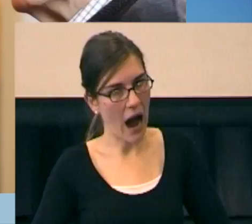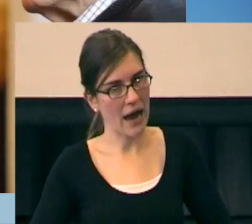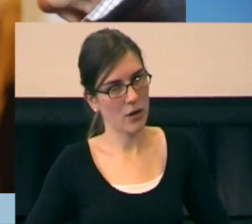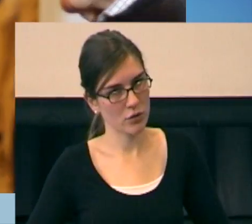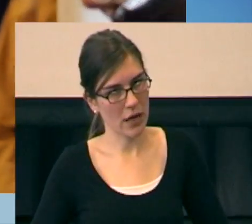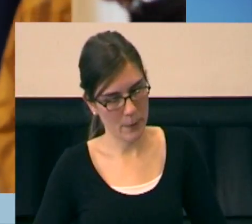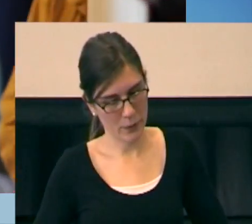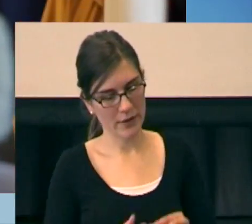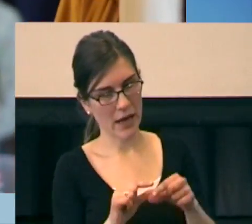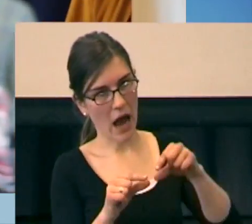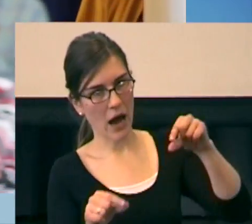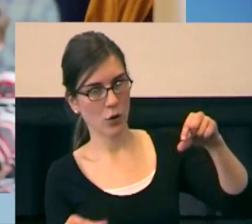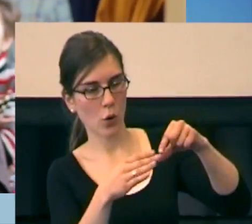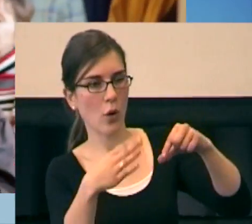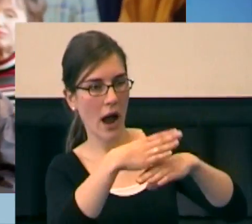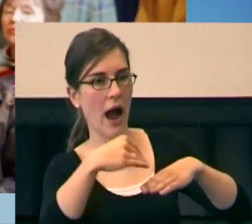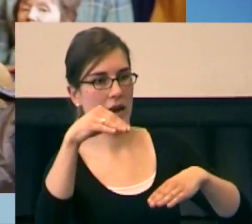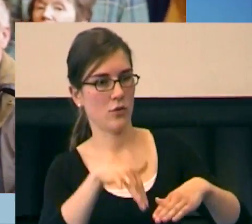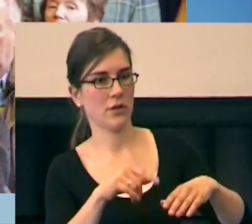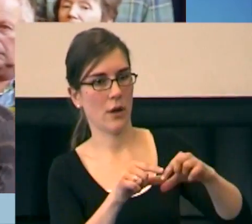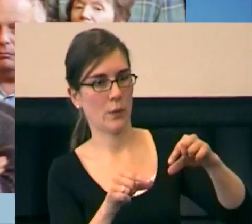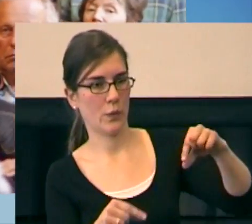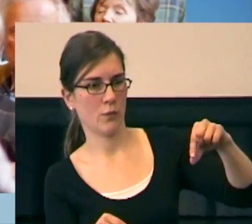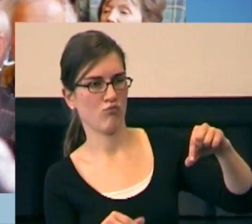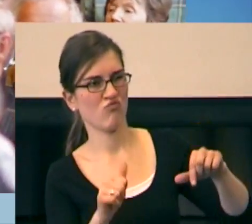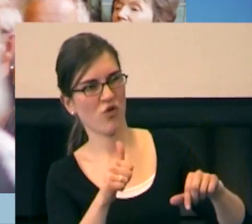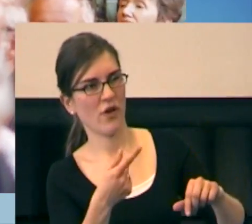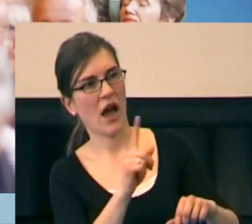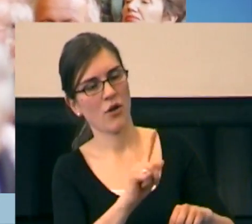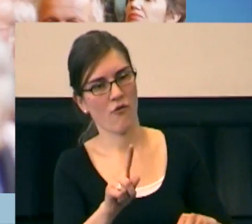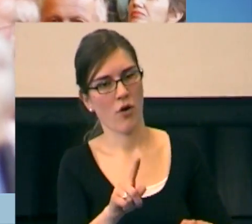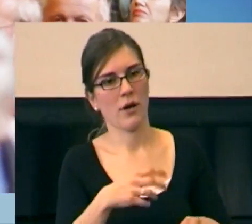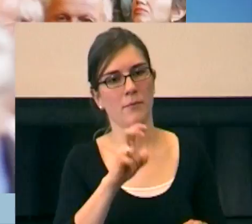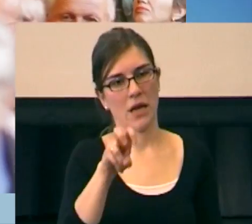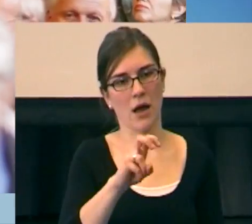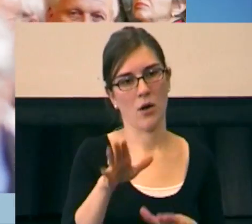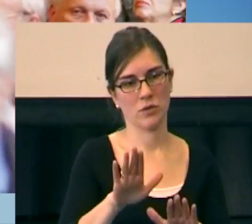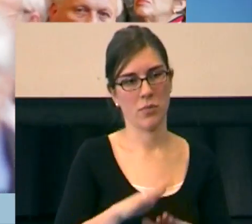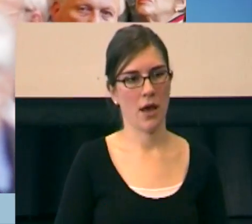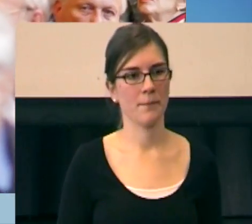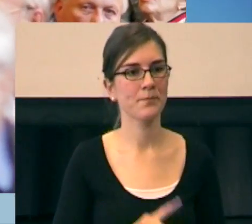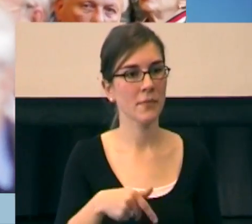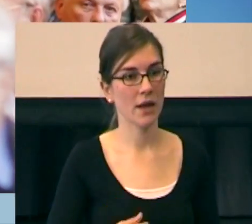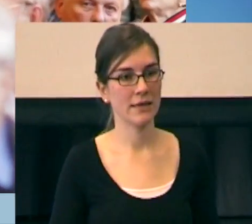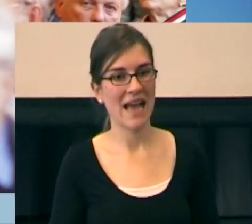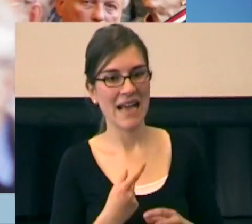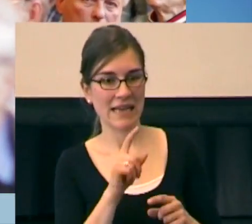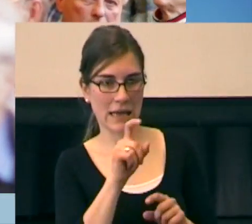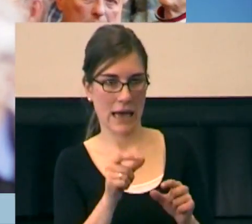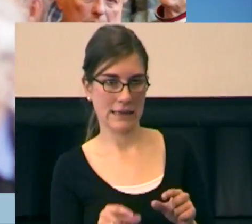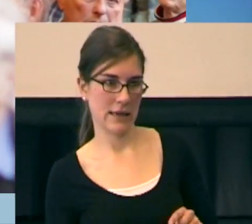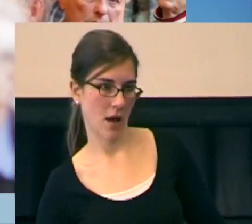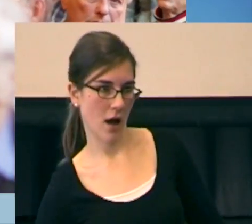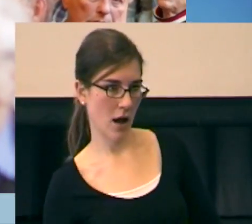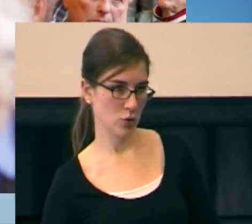wasserdicht abgeheilt ist, sprich etwa eine Woche, dann wird der Katheter entfernt und wir empfehlen allen